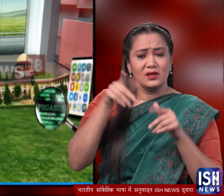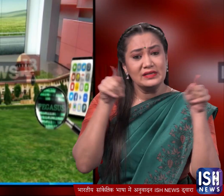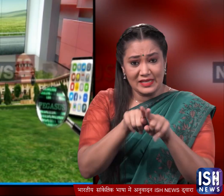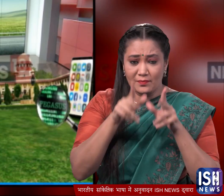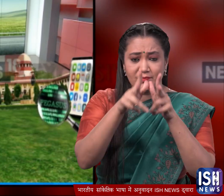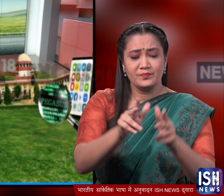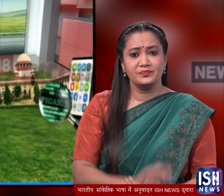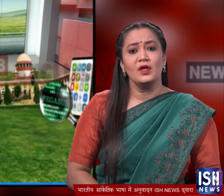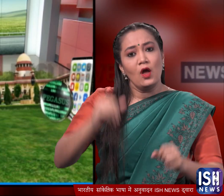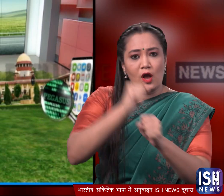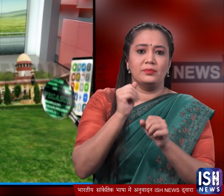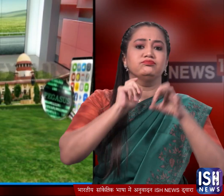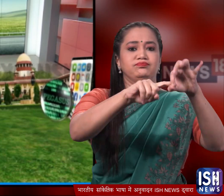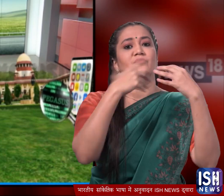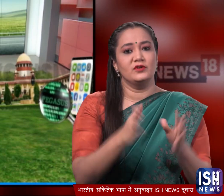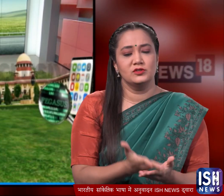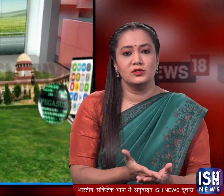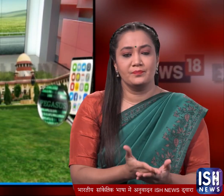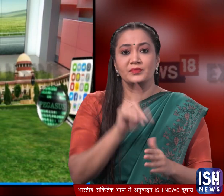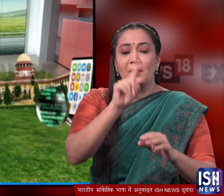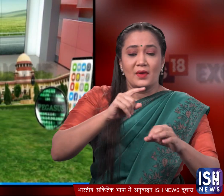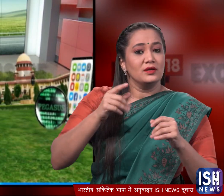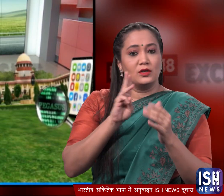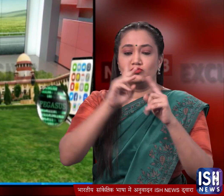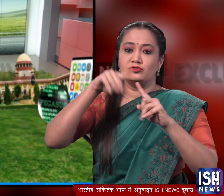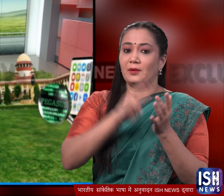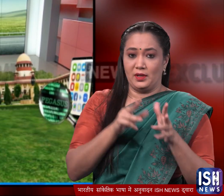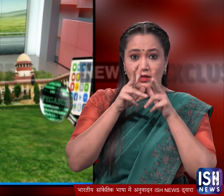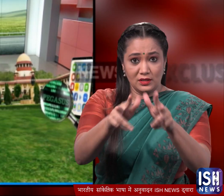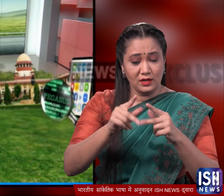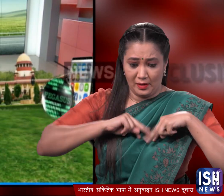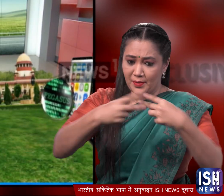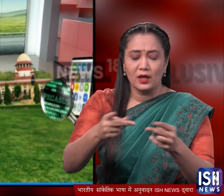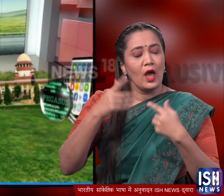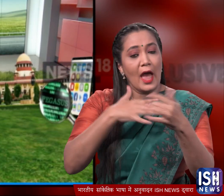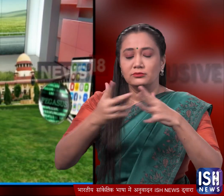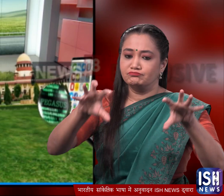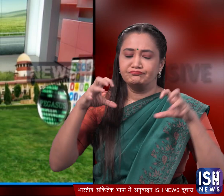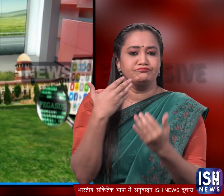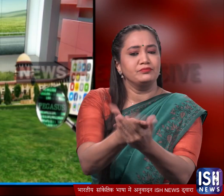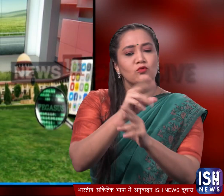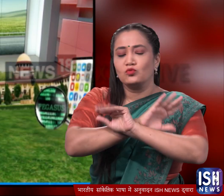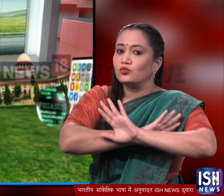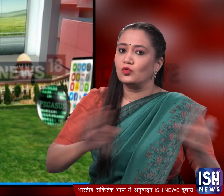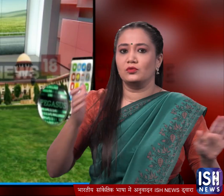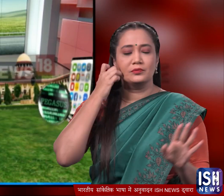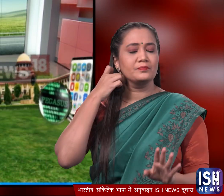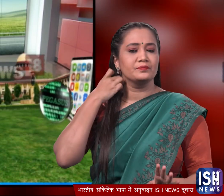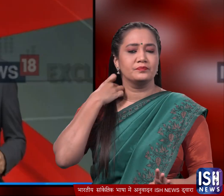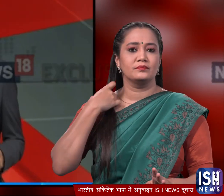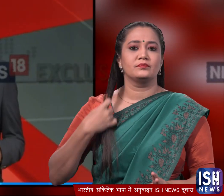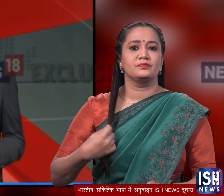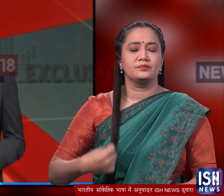ही उन्होंने सरकार से यह सवाल पूछा था, लेकिन सॉलिसिटर जनरल ने इस मामले में कोई भी हलफनामा कोर्ट को देने से इनकार कर